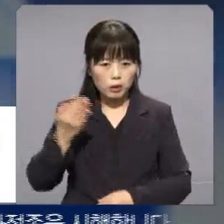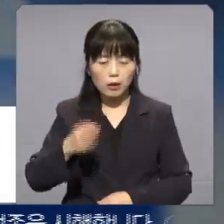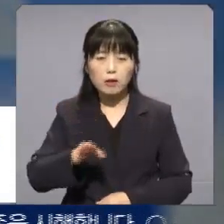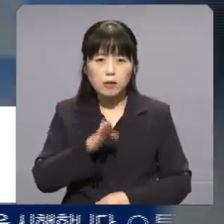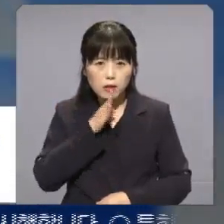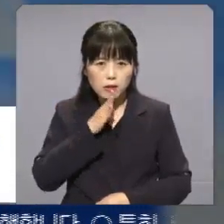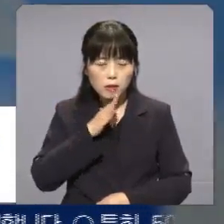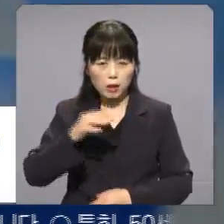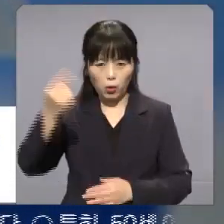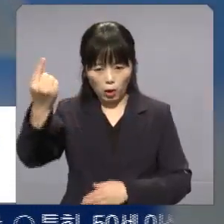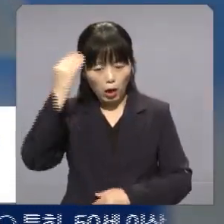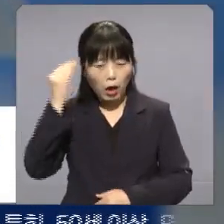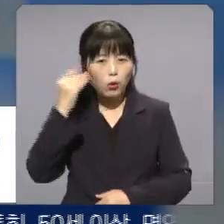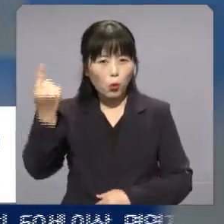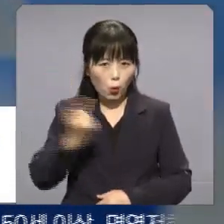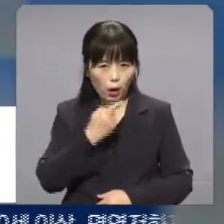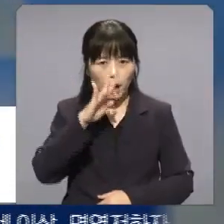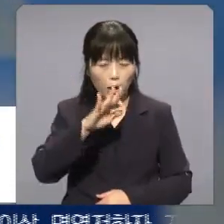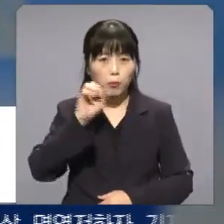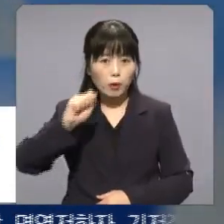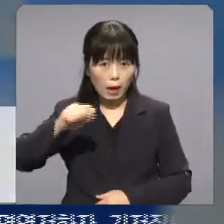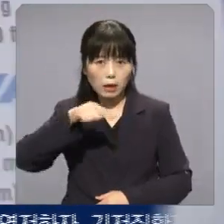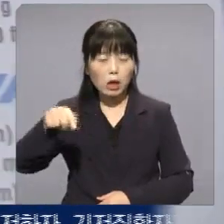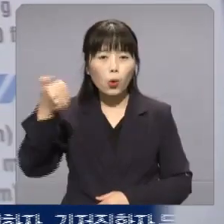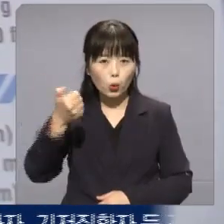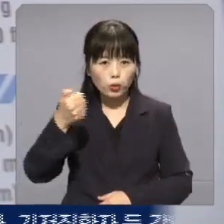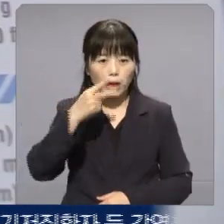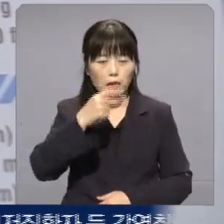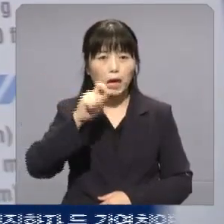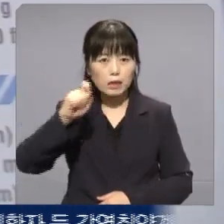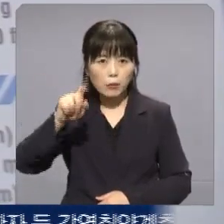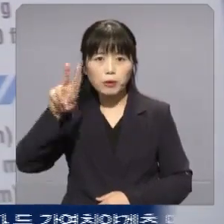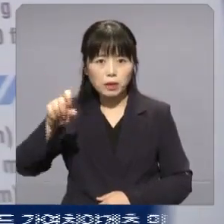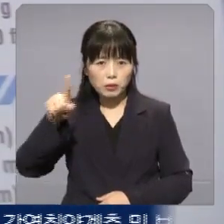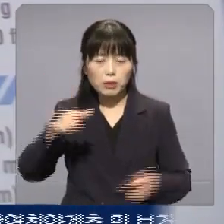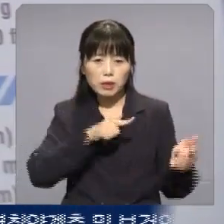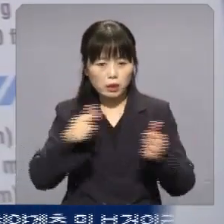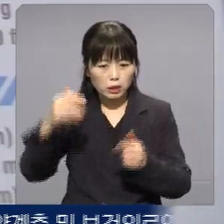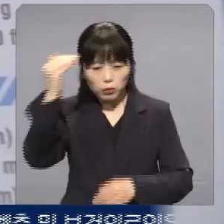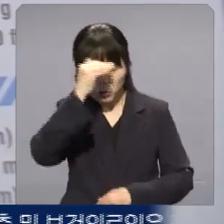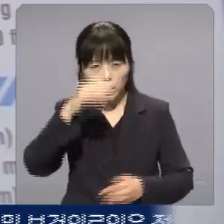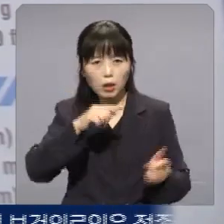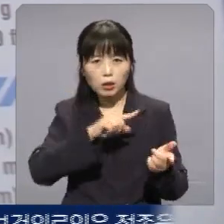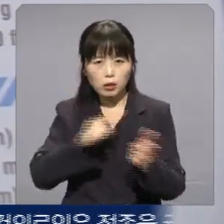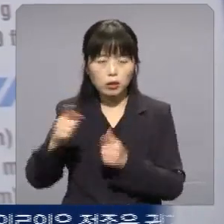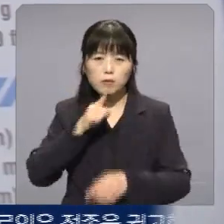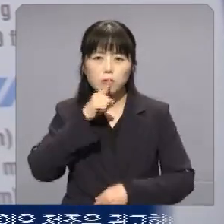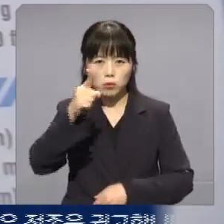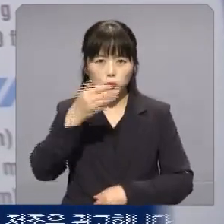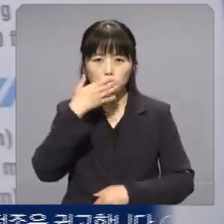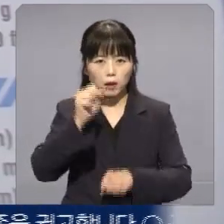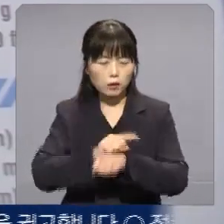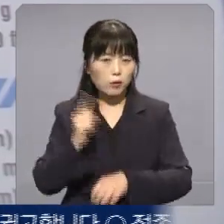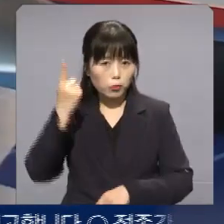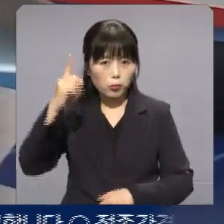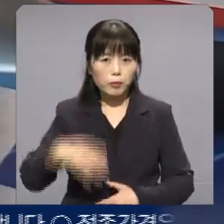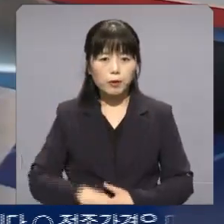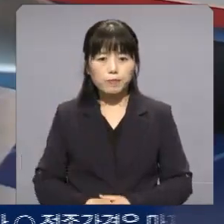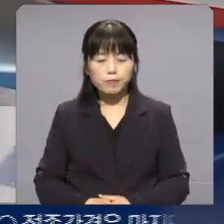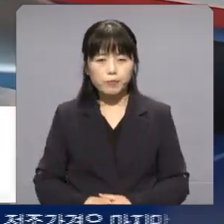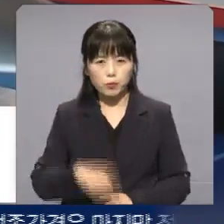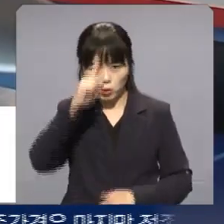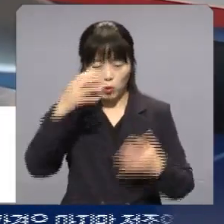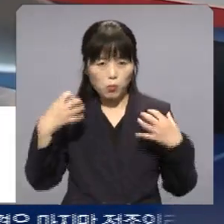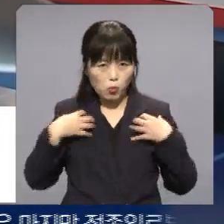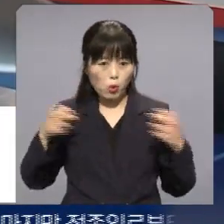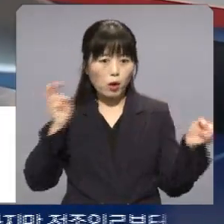실사단이 직접 방한해 FA-50은 물론 KF-21까지 둘러보는 등 수주 가능성을 높였습니다.